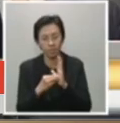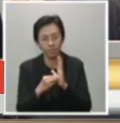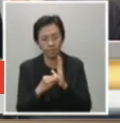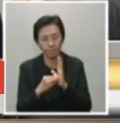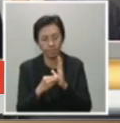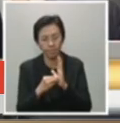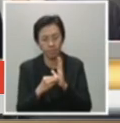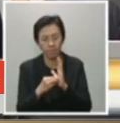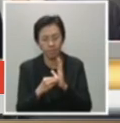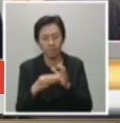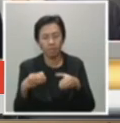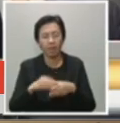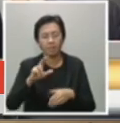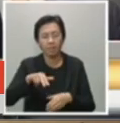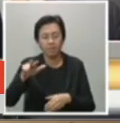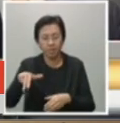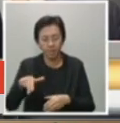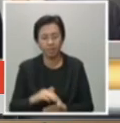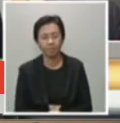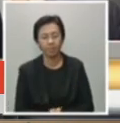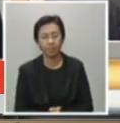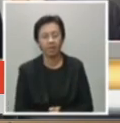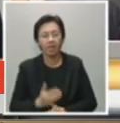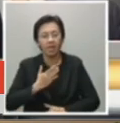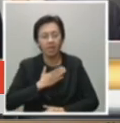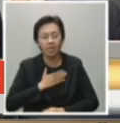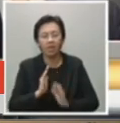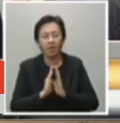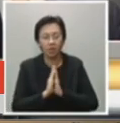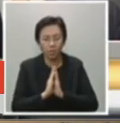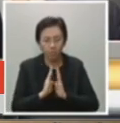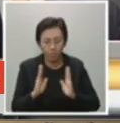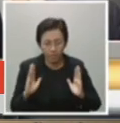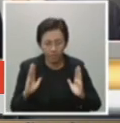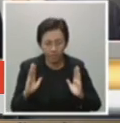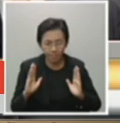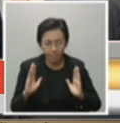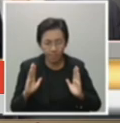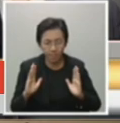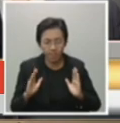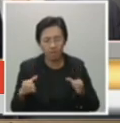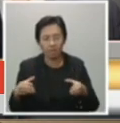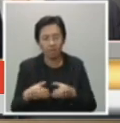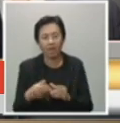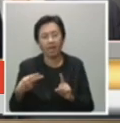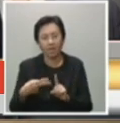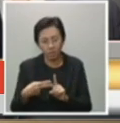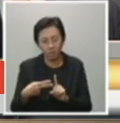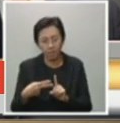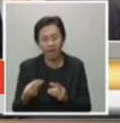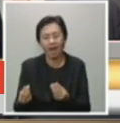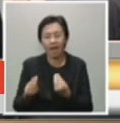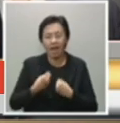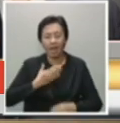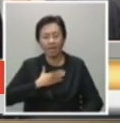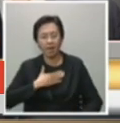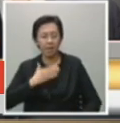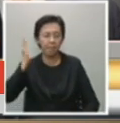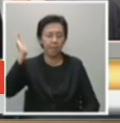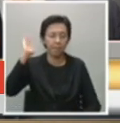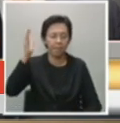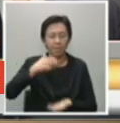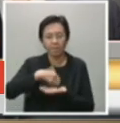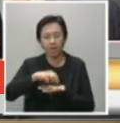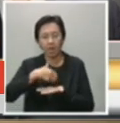ครพรรคเพื่อไทยเชนต้องขอขอบคุณน้องพี่น้องจากพรรคอนาคตใหม่นะคะที่ให้ดิฉันได้มีโอกาสมาอภิปร